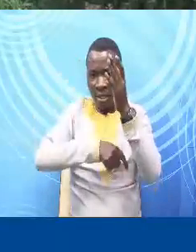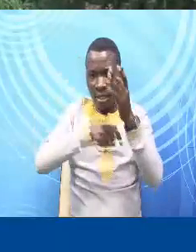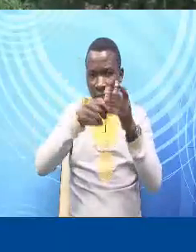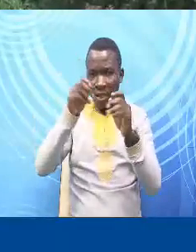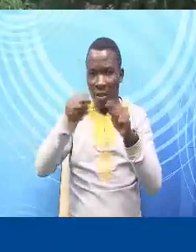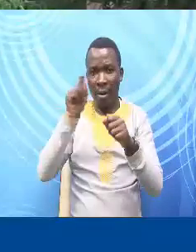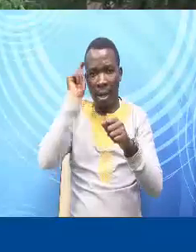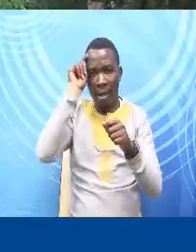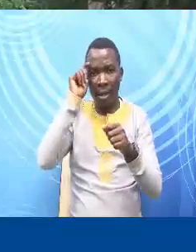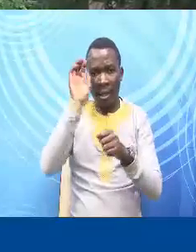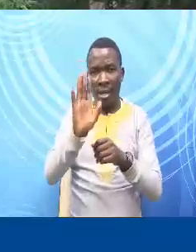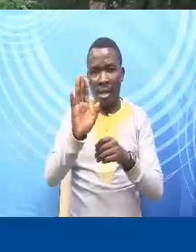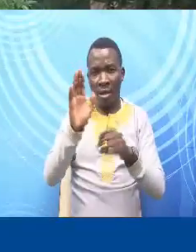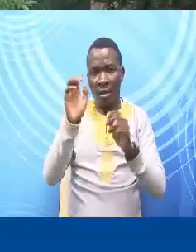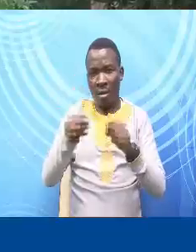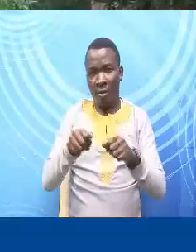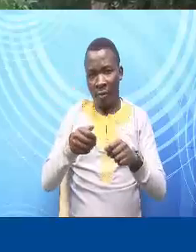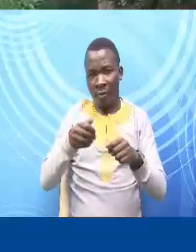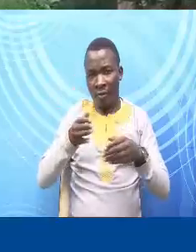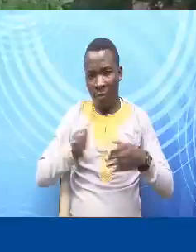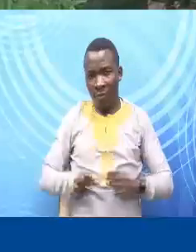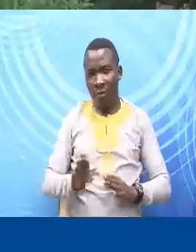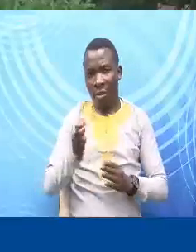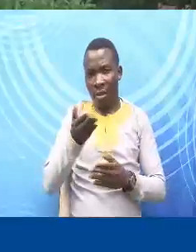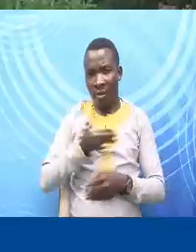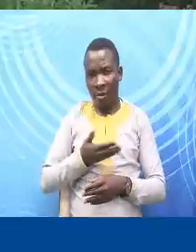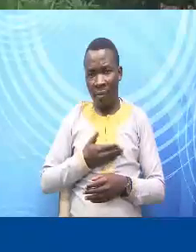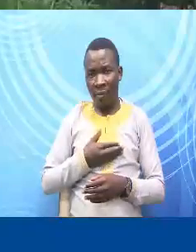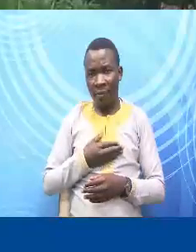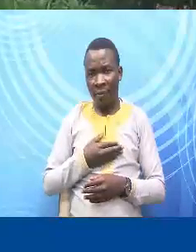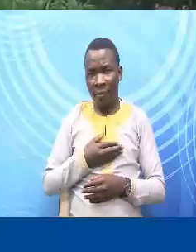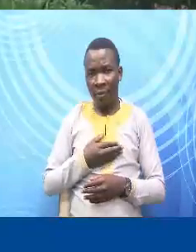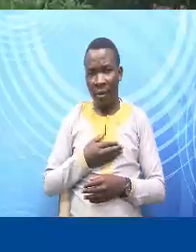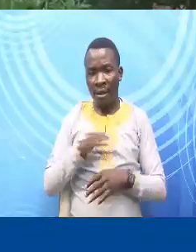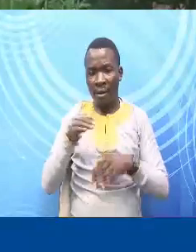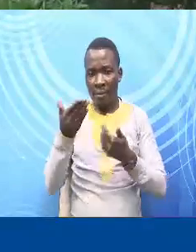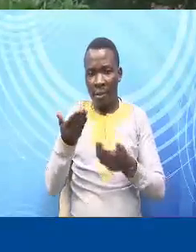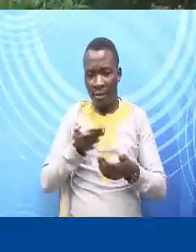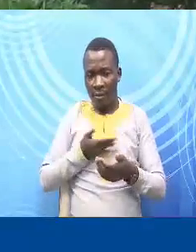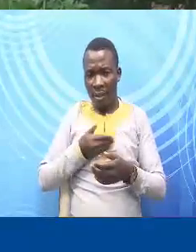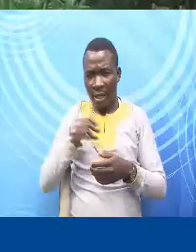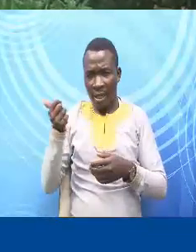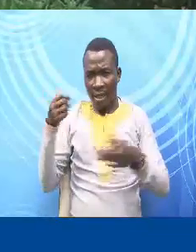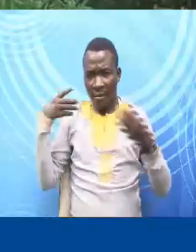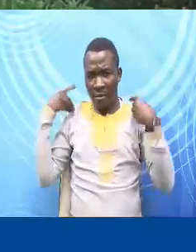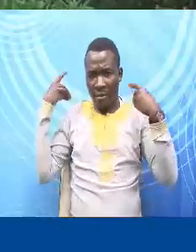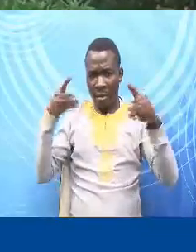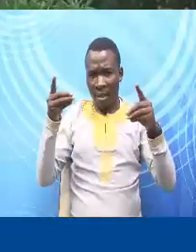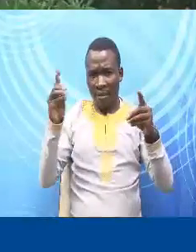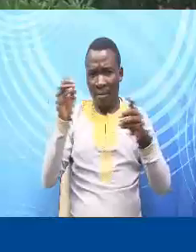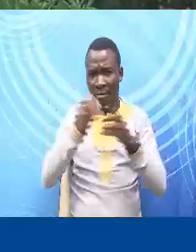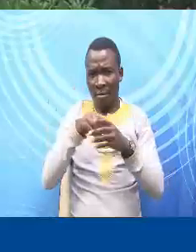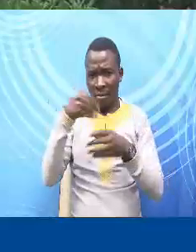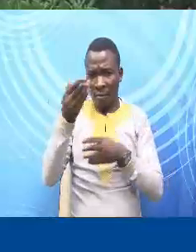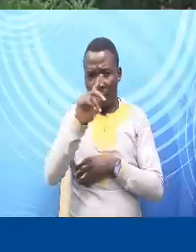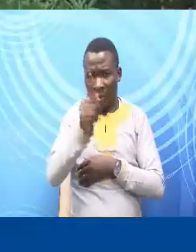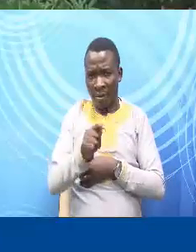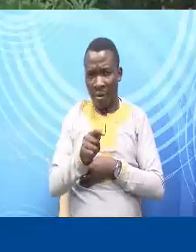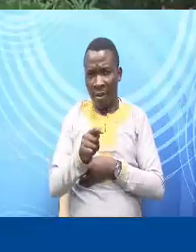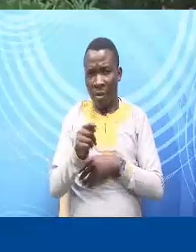yawe ukayerekana uvukana yesi nyuma nta zindi mbaraga ziba ziri nyuma yabyo ukurikije ko